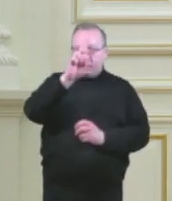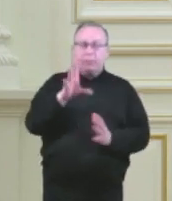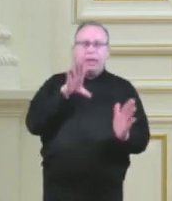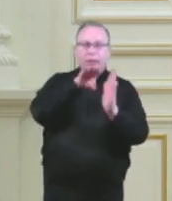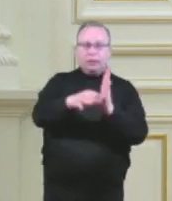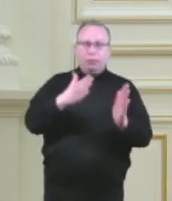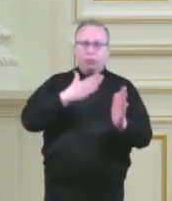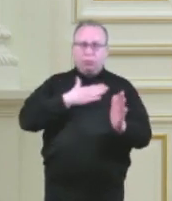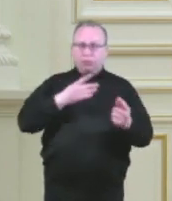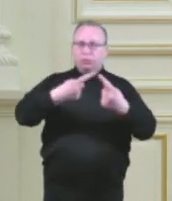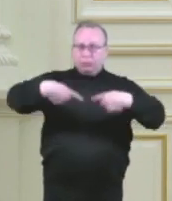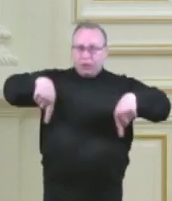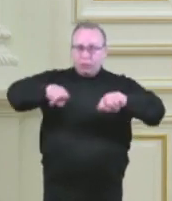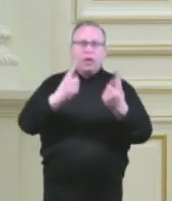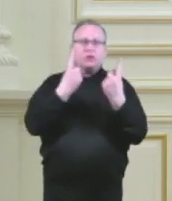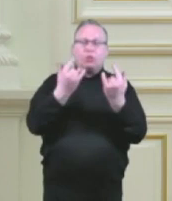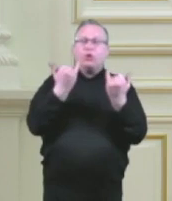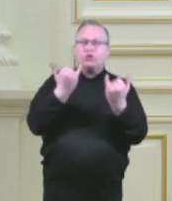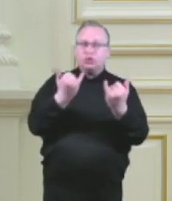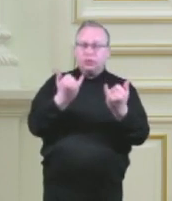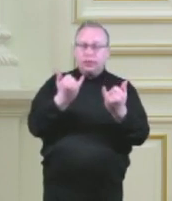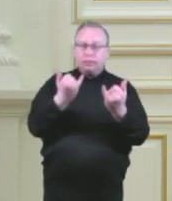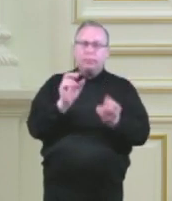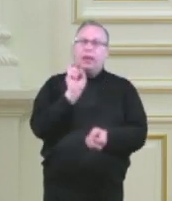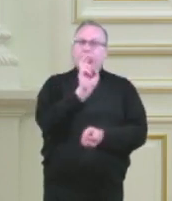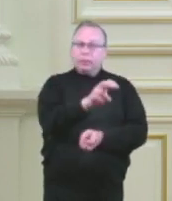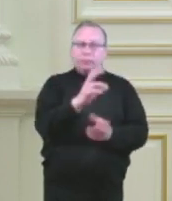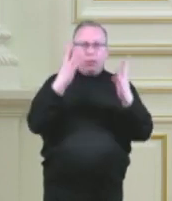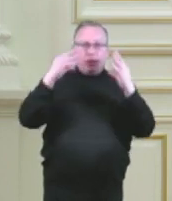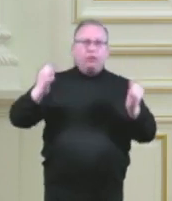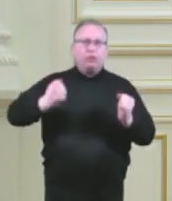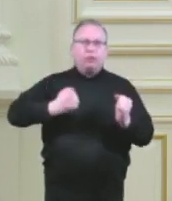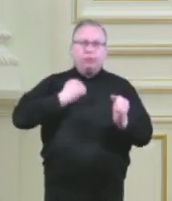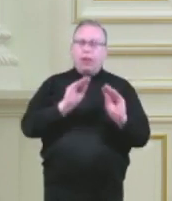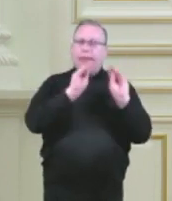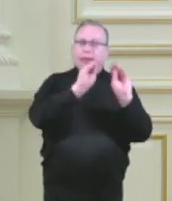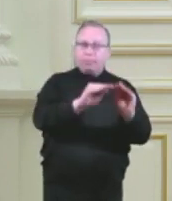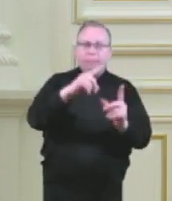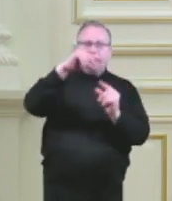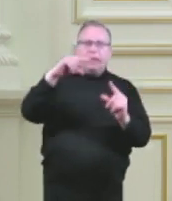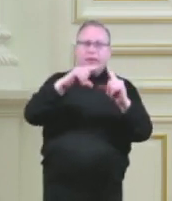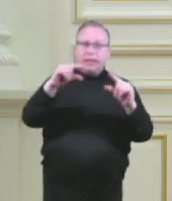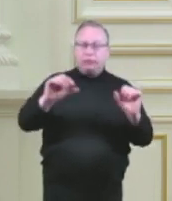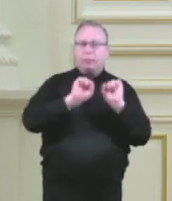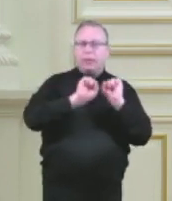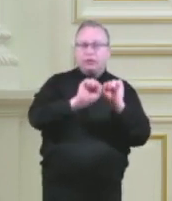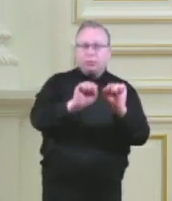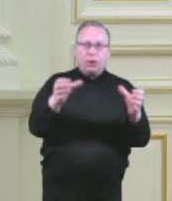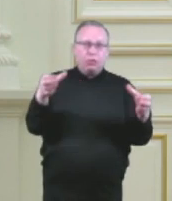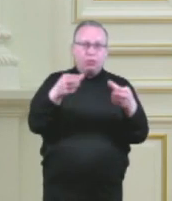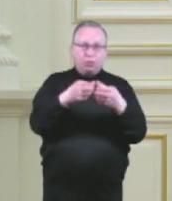regiono saugumą. Šiandien aplankėte Olandų karius, dislokuotus NATO priešakinių pajėgų kovos